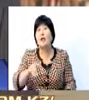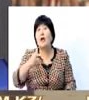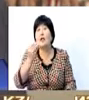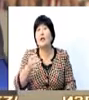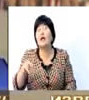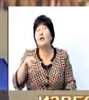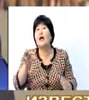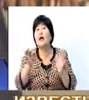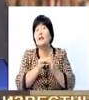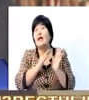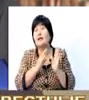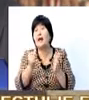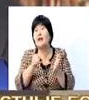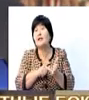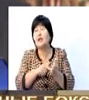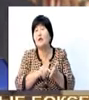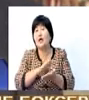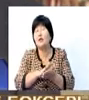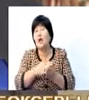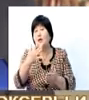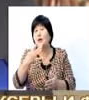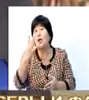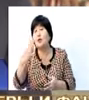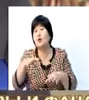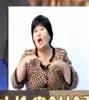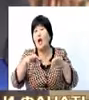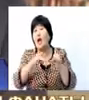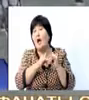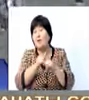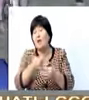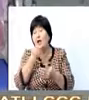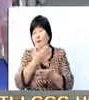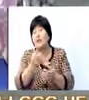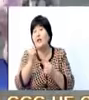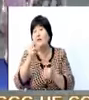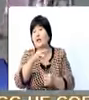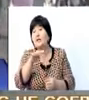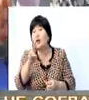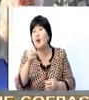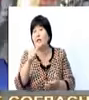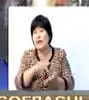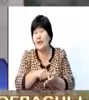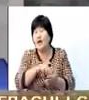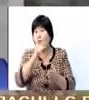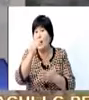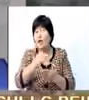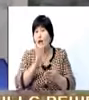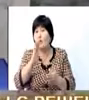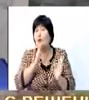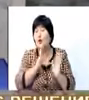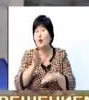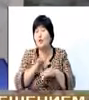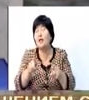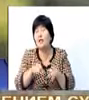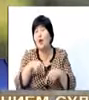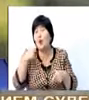Жалагашский район в целях стабилизации ценовой ситуации на 54 автомашинах привезли продукцию на 12 миллионов тенге. По графику будем регулярно